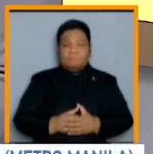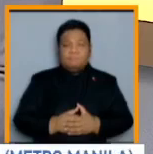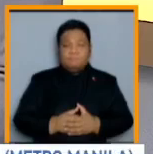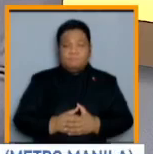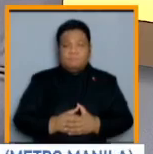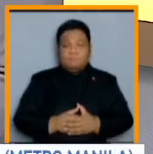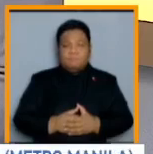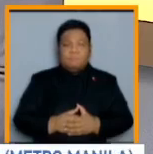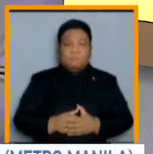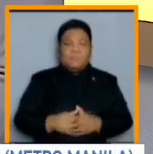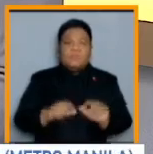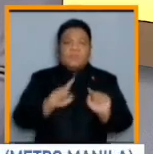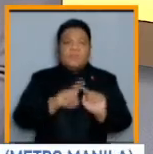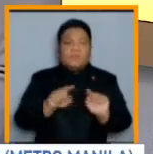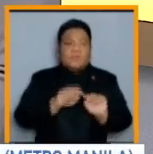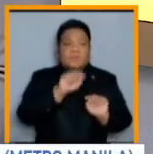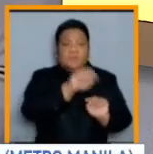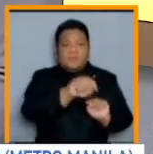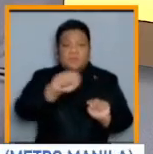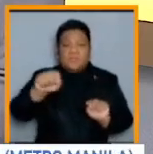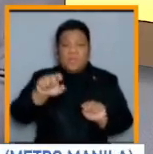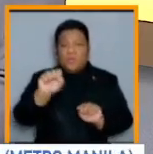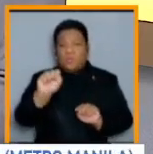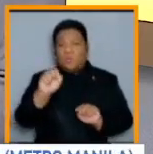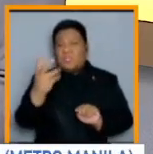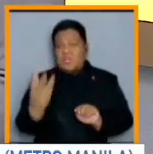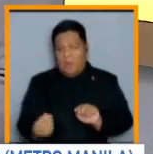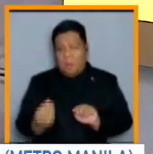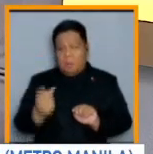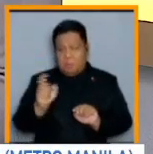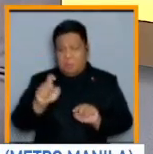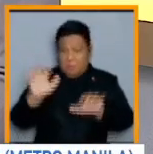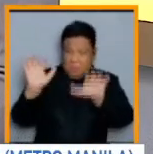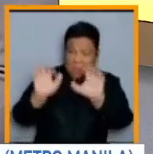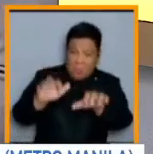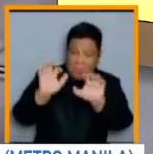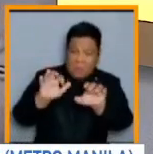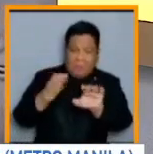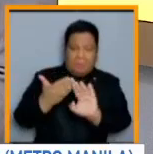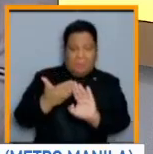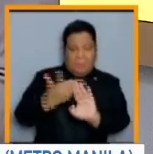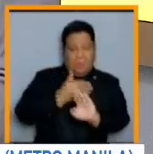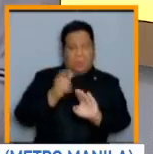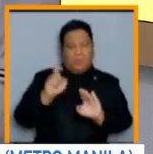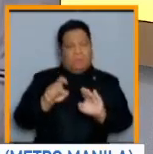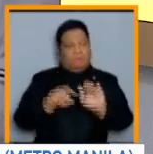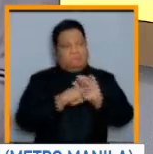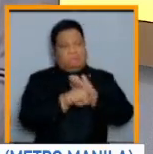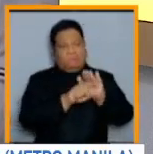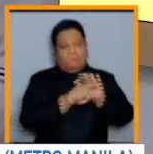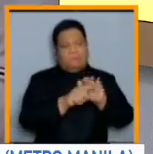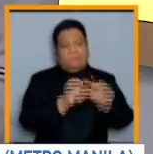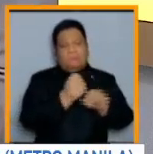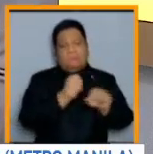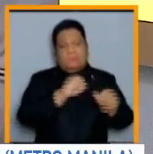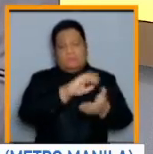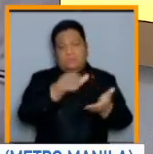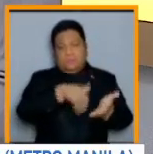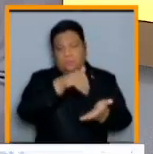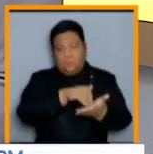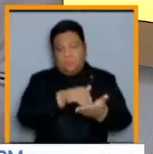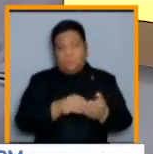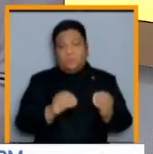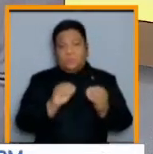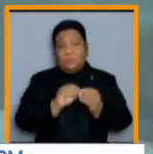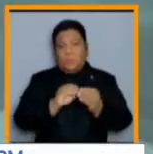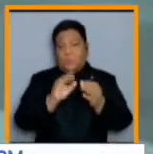sa Surigao City kasunod ng malakas na pag-uulan doon. Yan ang unang balita ni James Paulo Yap ng GMA Regional TV 1